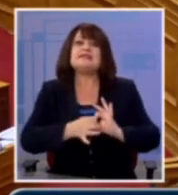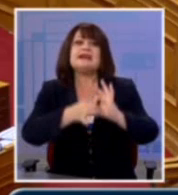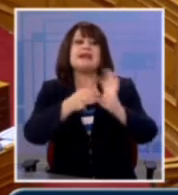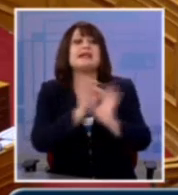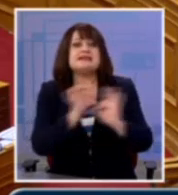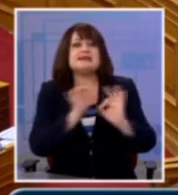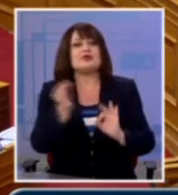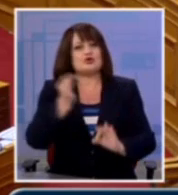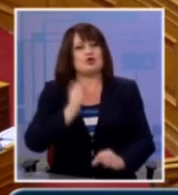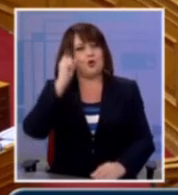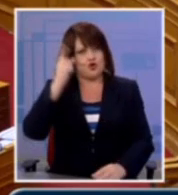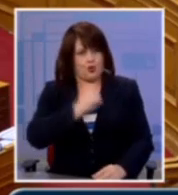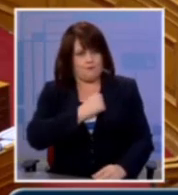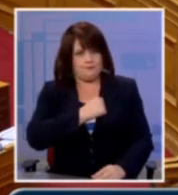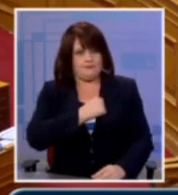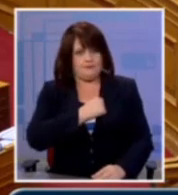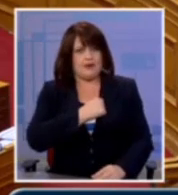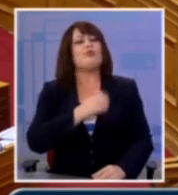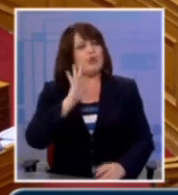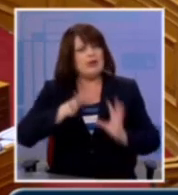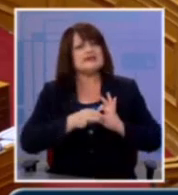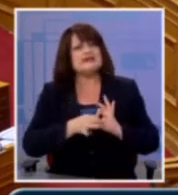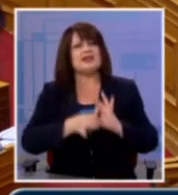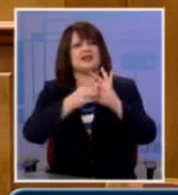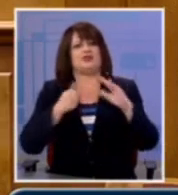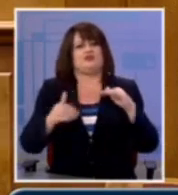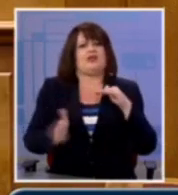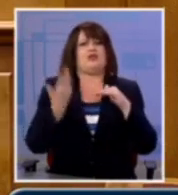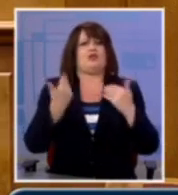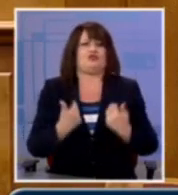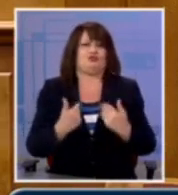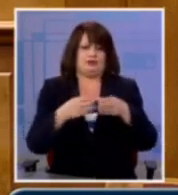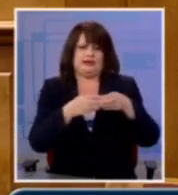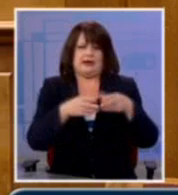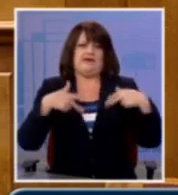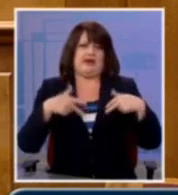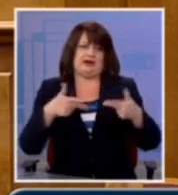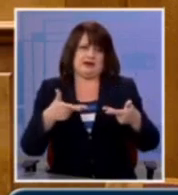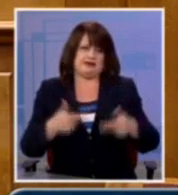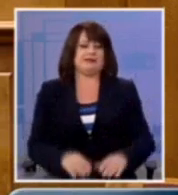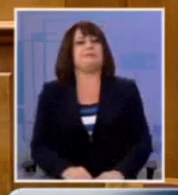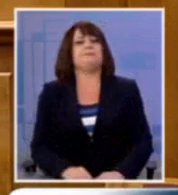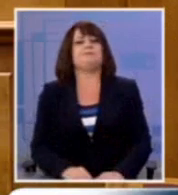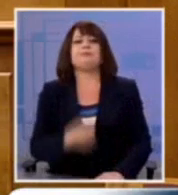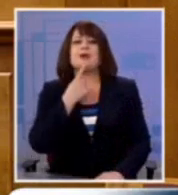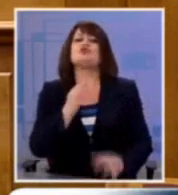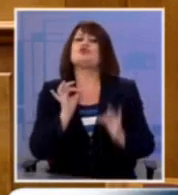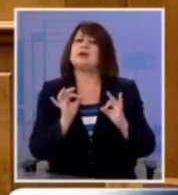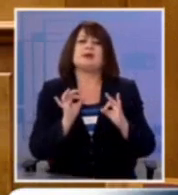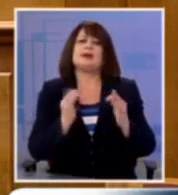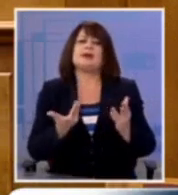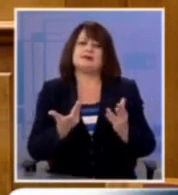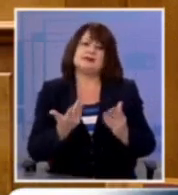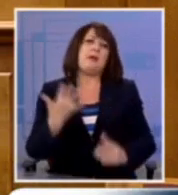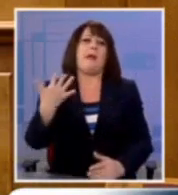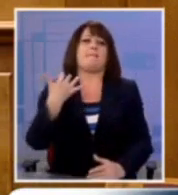βεβαιώνω πως κατά την άποψή μου δεν πρόκειται να σταματήσει. Το πιο χαρακτηριστικό είναι η